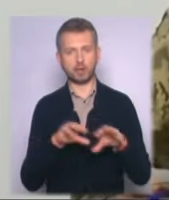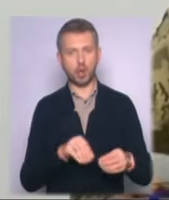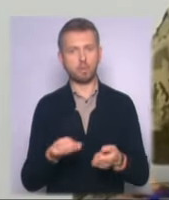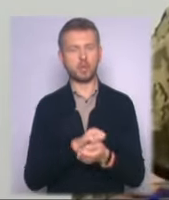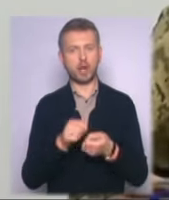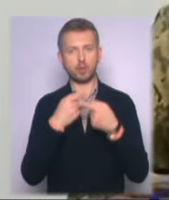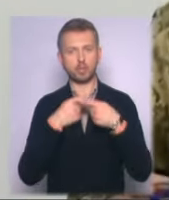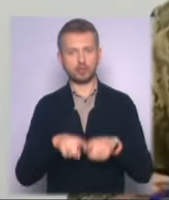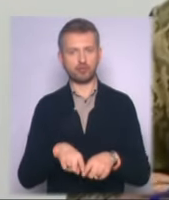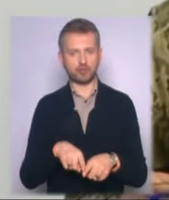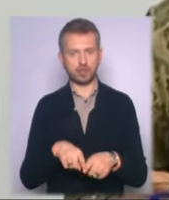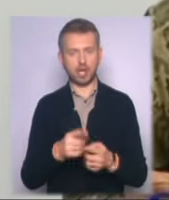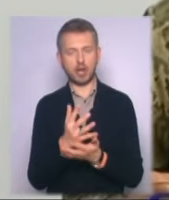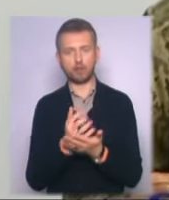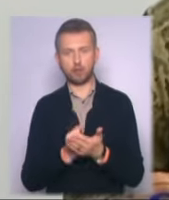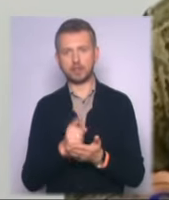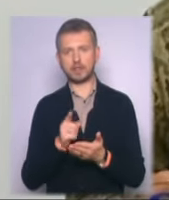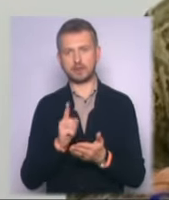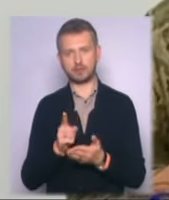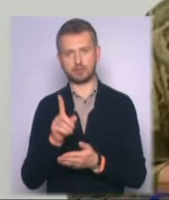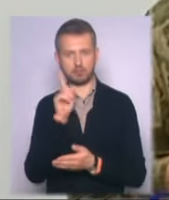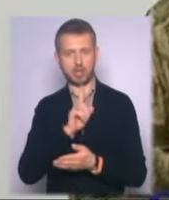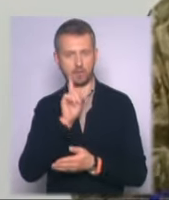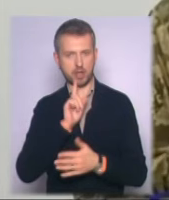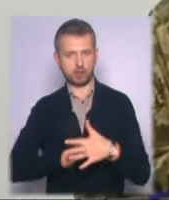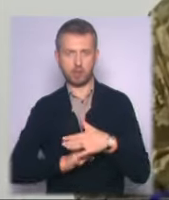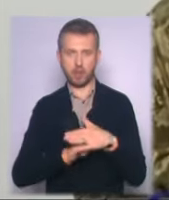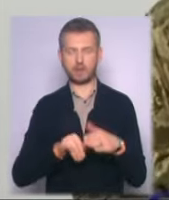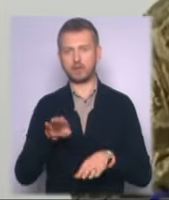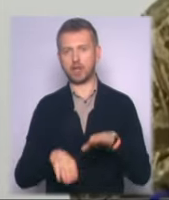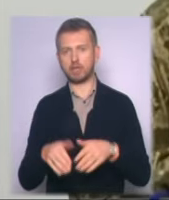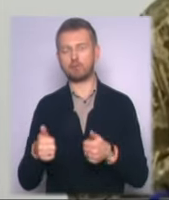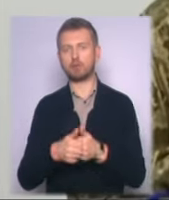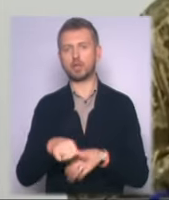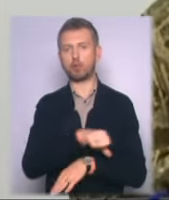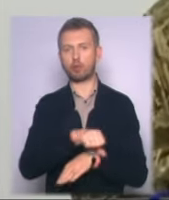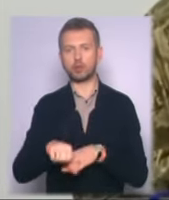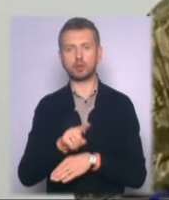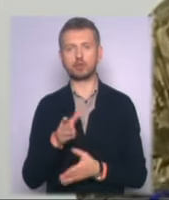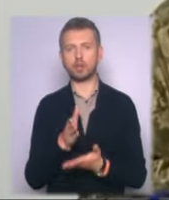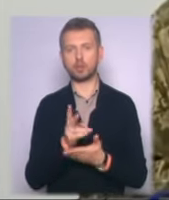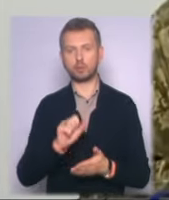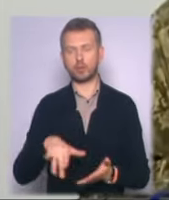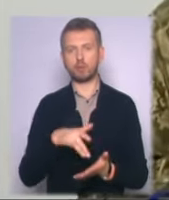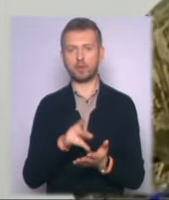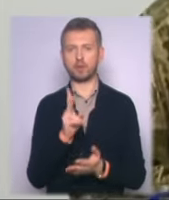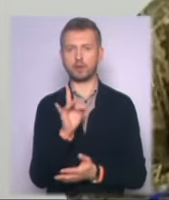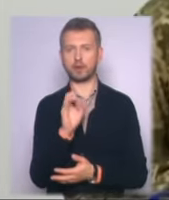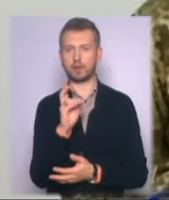матеріально-технічні ресурси з перевалочних баз і складів поблизу кордону, що розташовані у місті